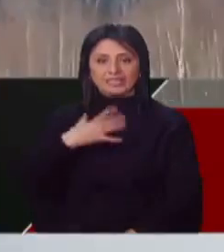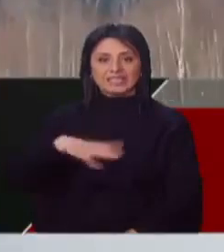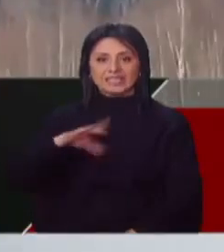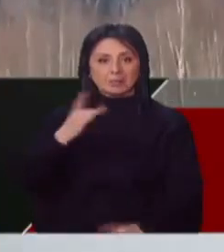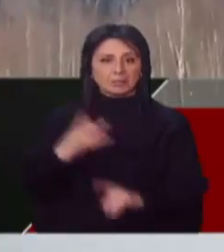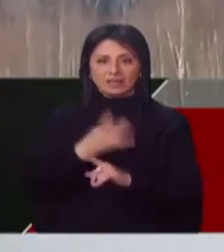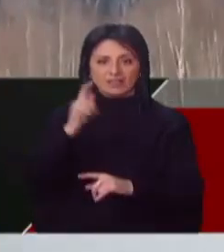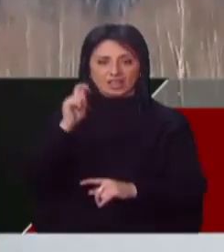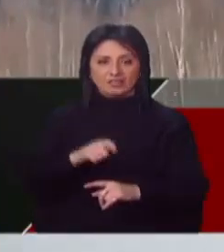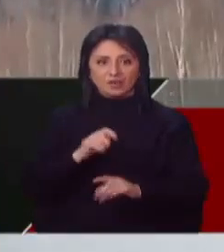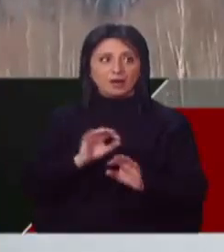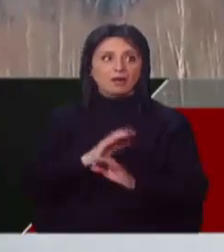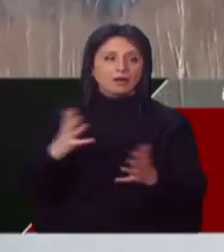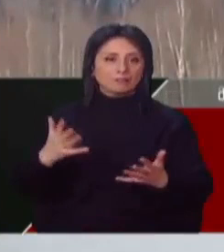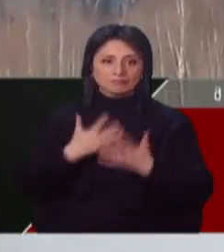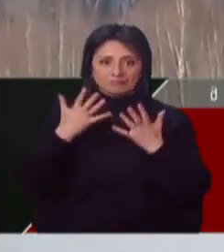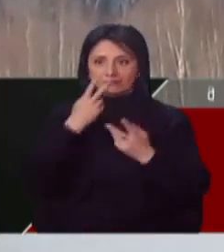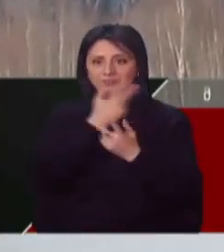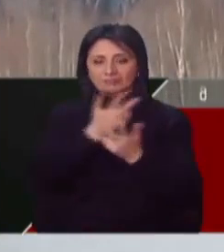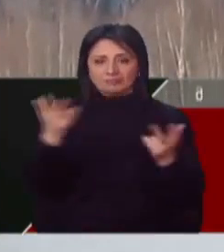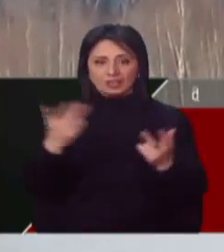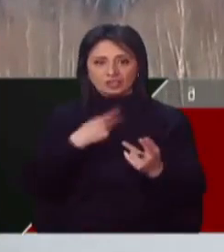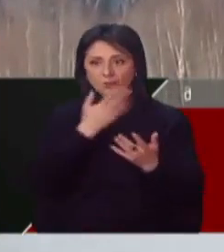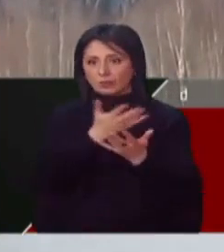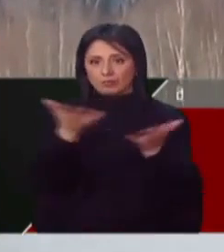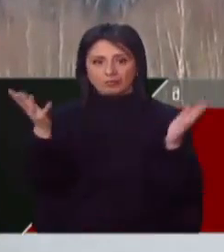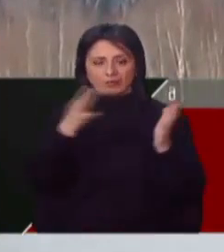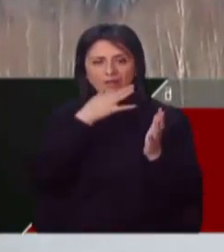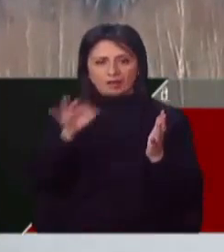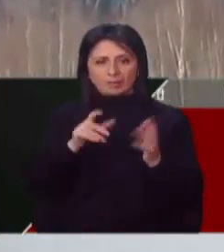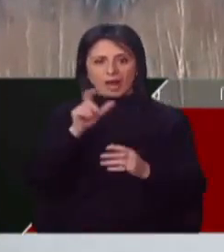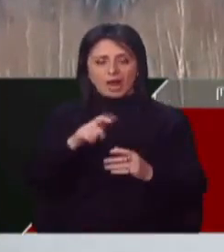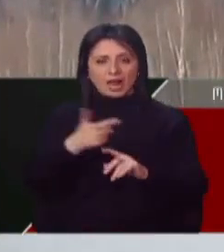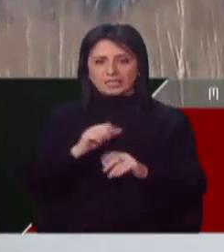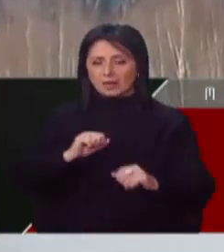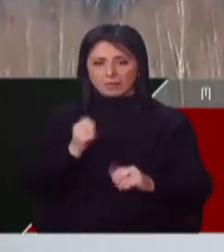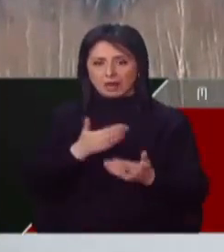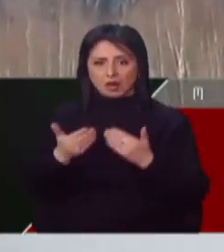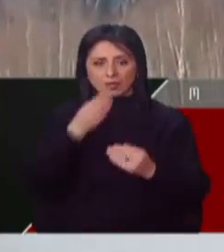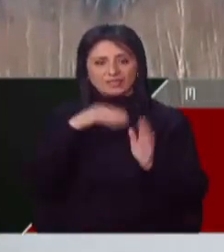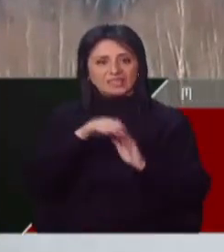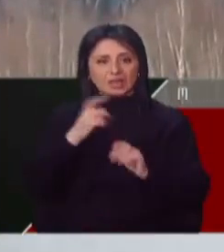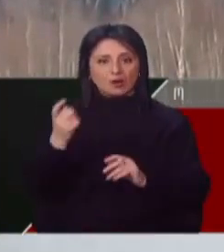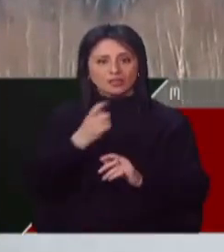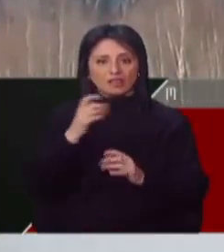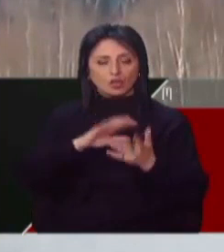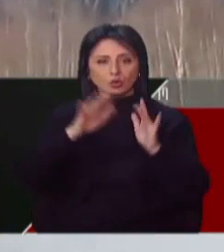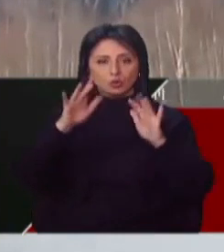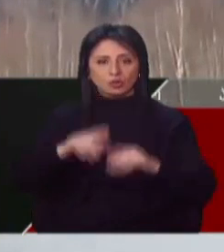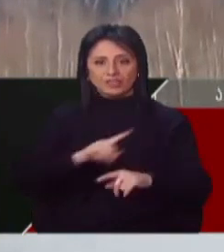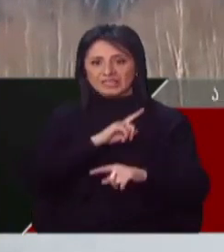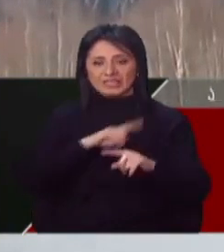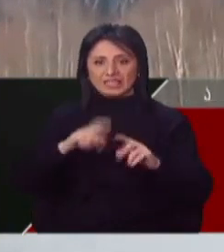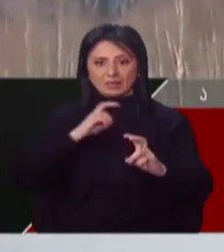საქართველოში პირველად ვარ. გაოცებული ვარ იმ ხედებით, რომელიც ჩვენს უკანიშლება. ხალხი ძალიან მეგობრულია, საუკეთესო ხარისხის თოვლია,